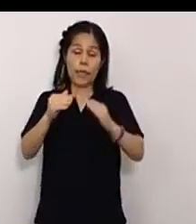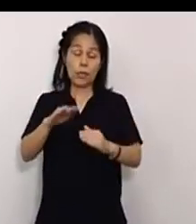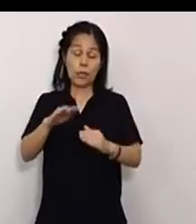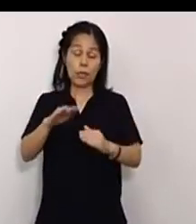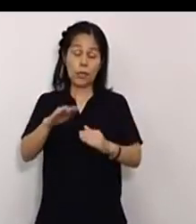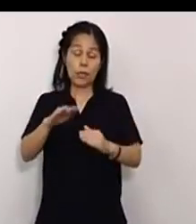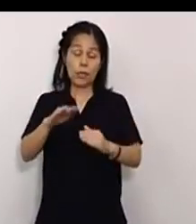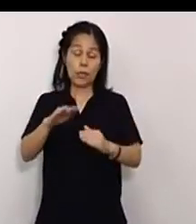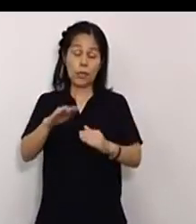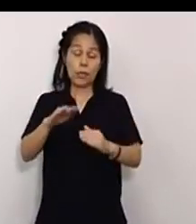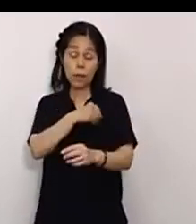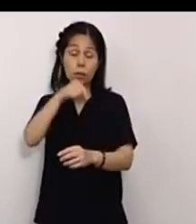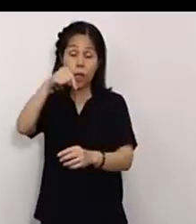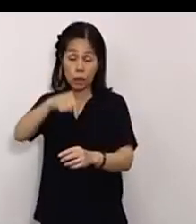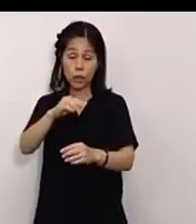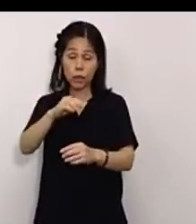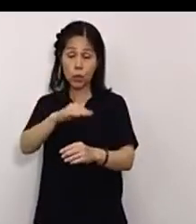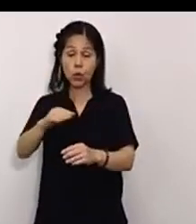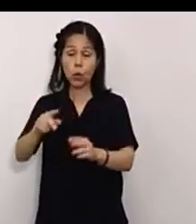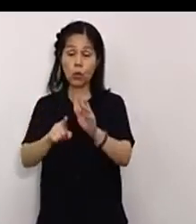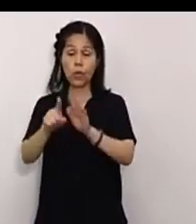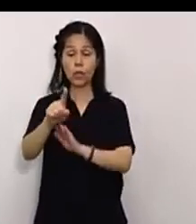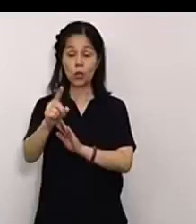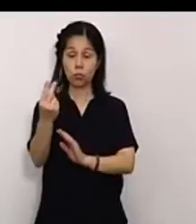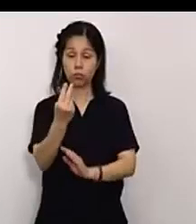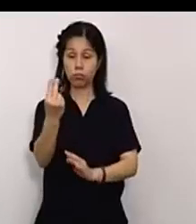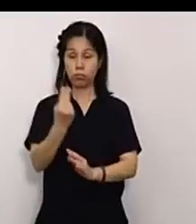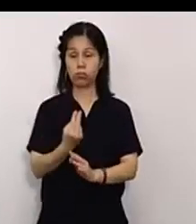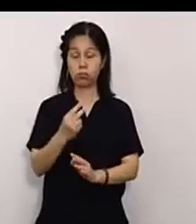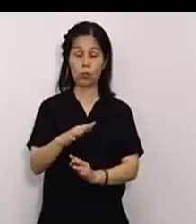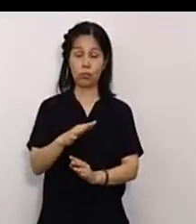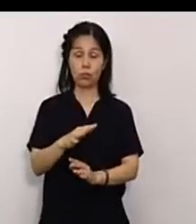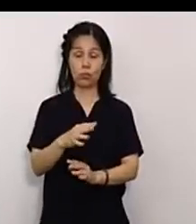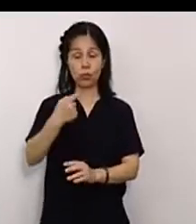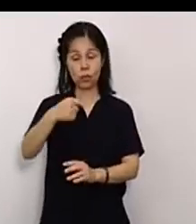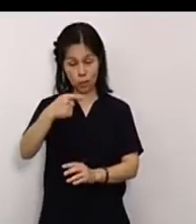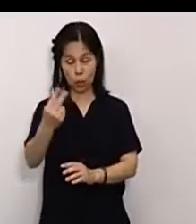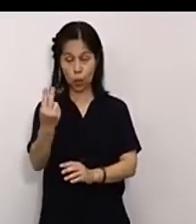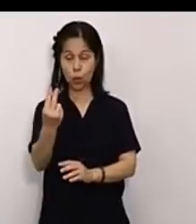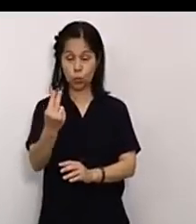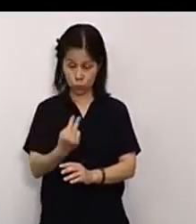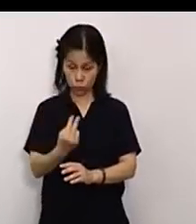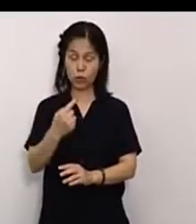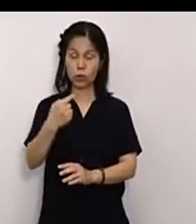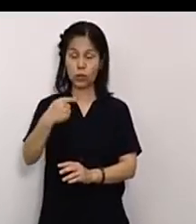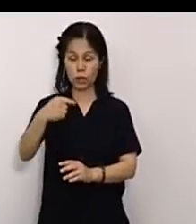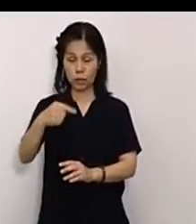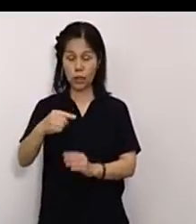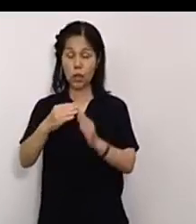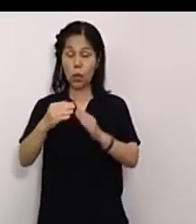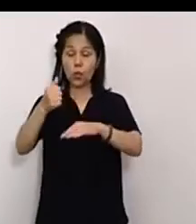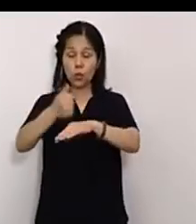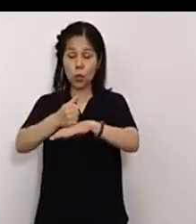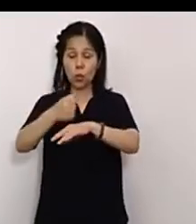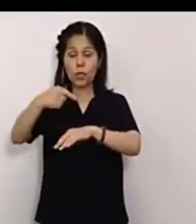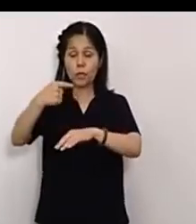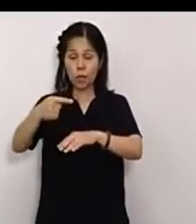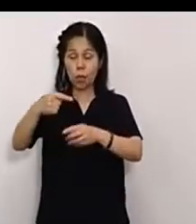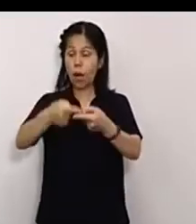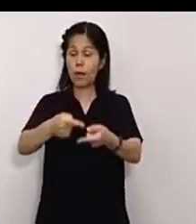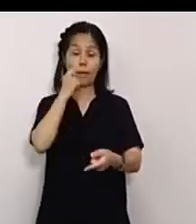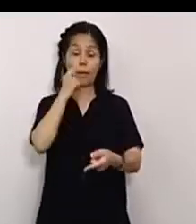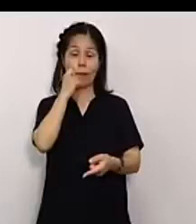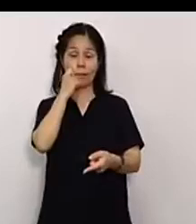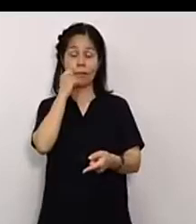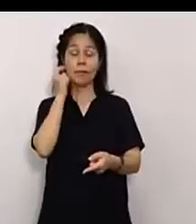ってるんですね、うん、そして保護者と先生が入る。校長先生は権力者だから入れなくしてるんですね。だからそこ